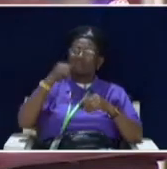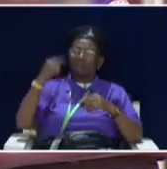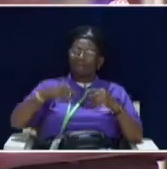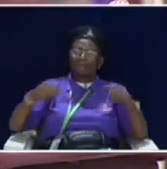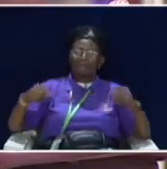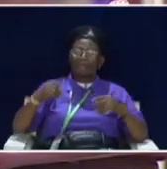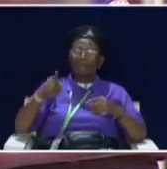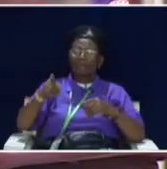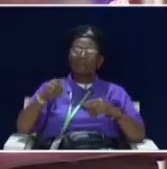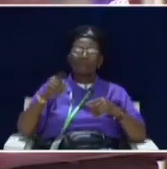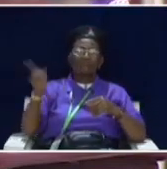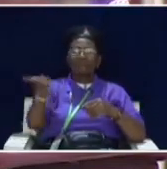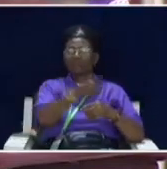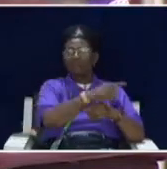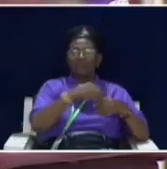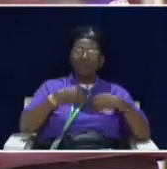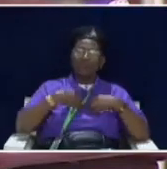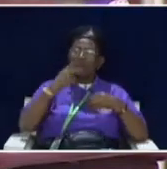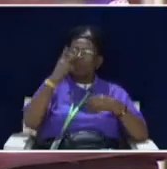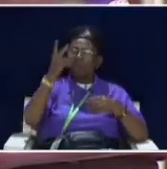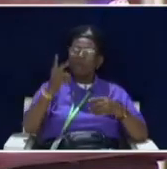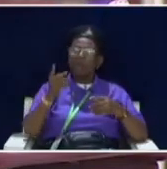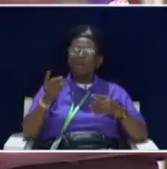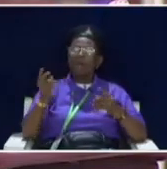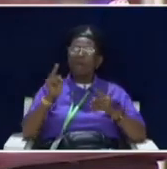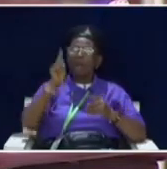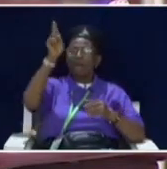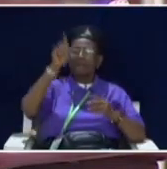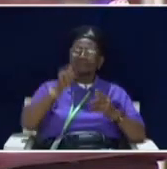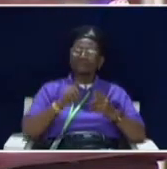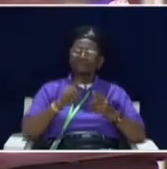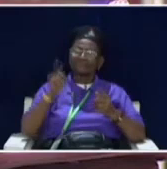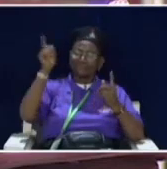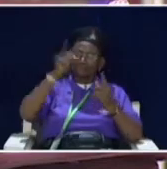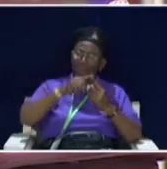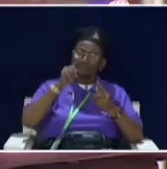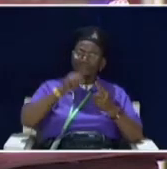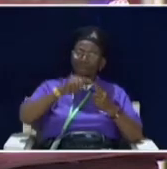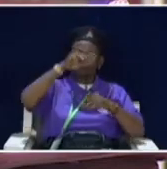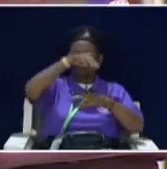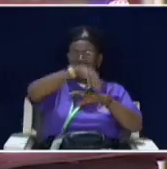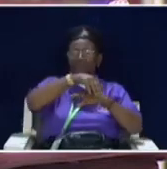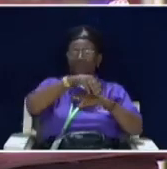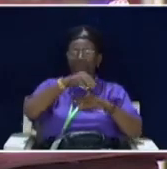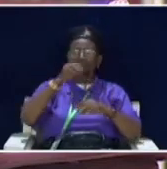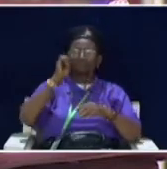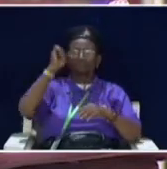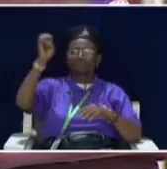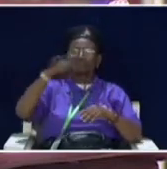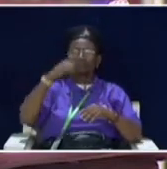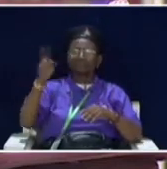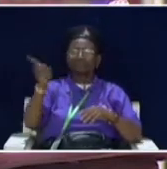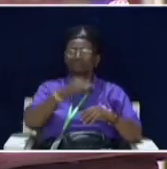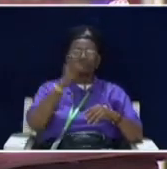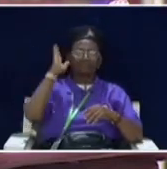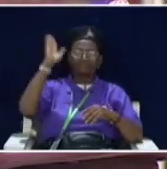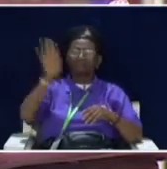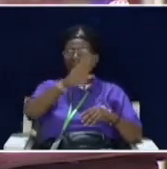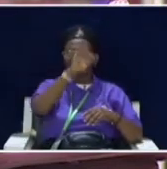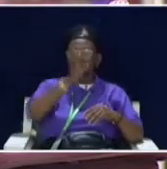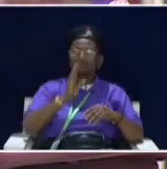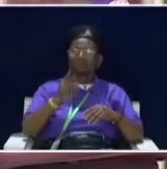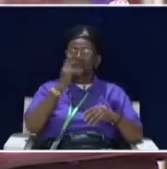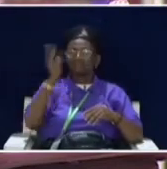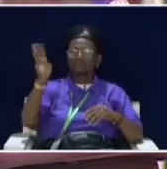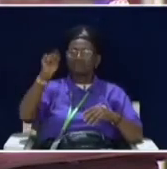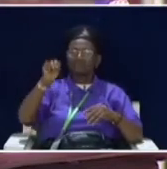have seen up to tonight." Àwọn ọ̀tá ti rí títí di àkókò yìí. He said, "You will never see them again." Ẹ ò ní rí wọn